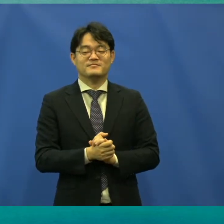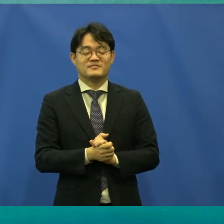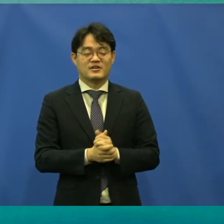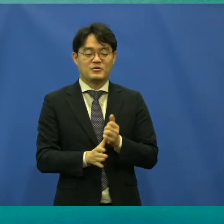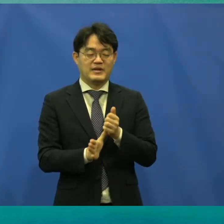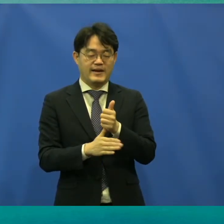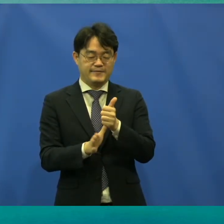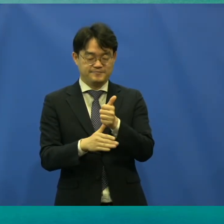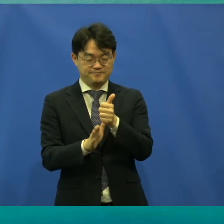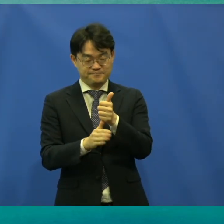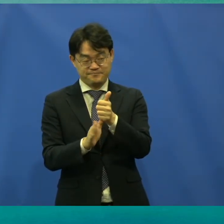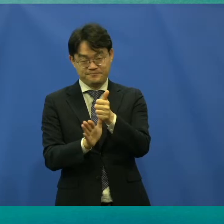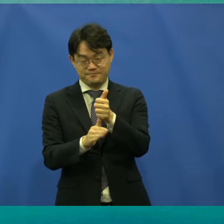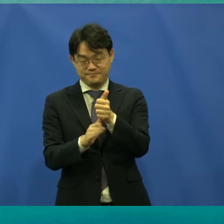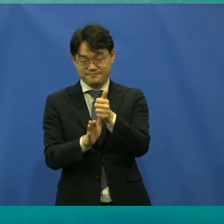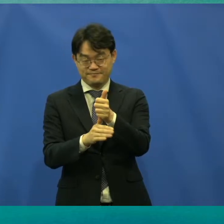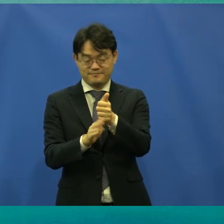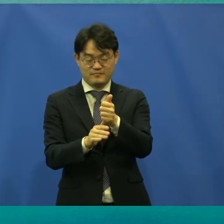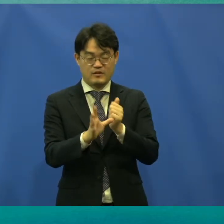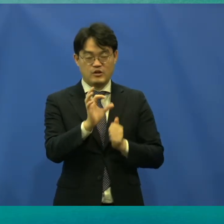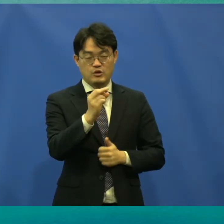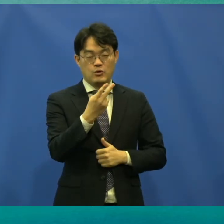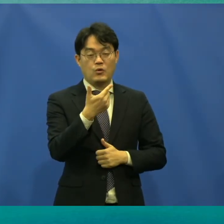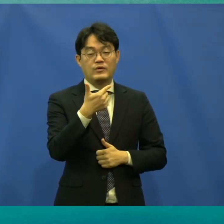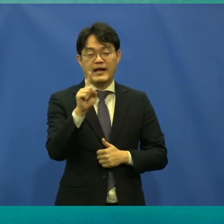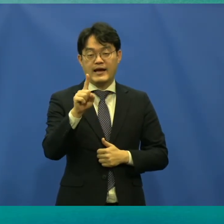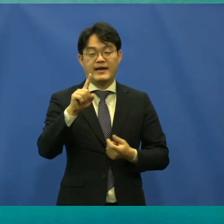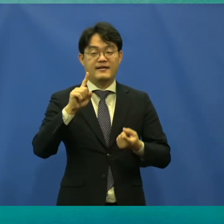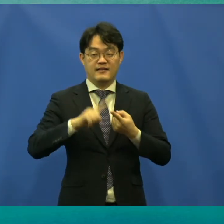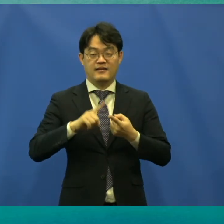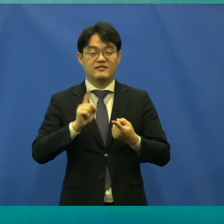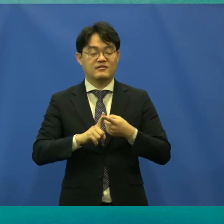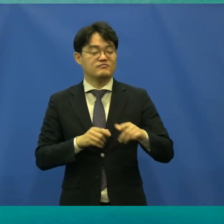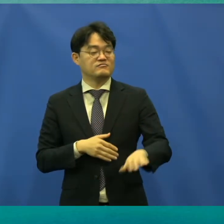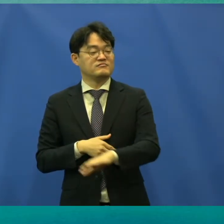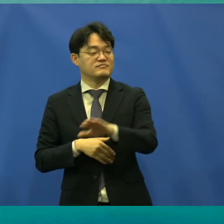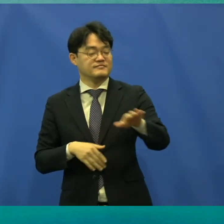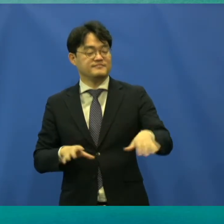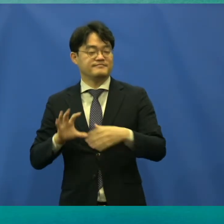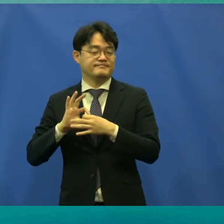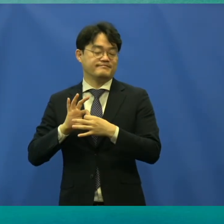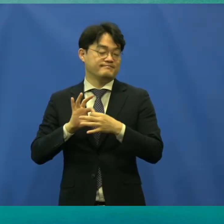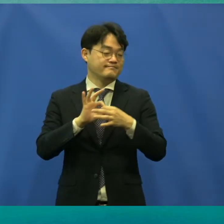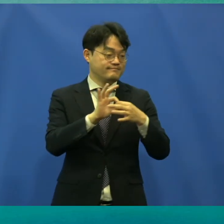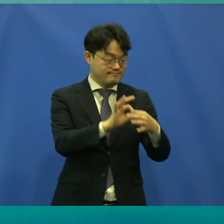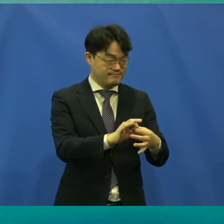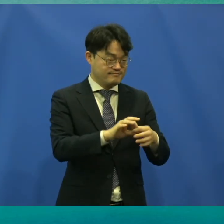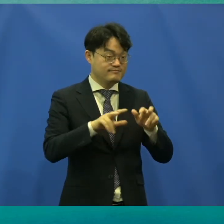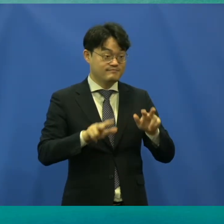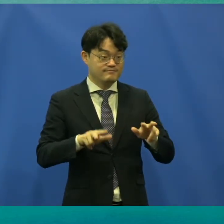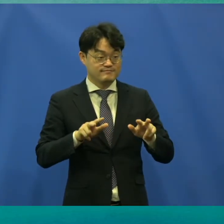요나라는 한 인물을 우리가 계속 이제 살펴보고 있습니다.